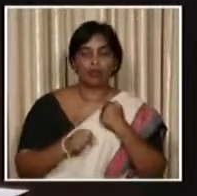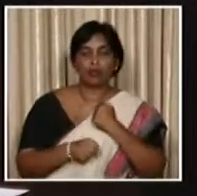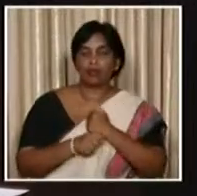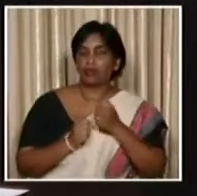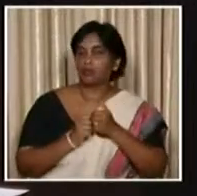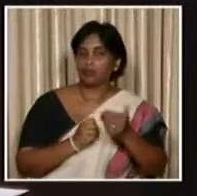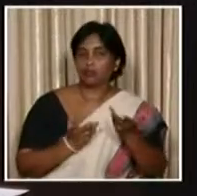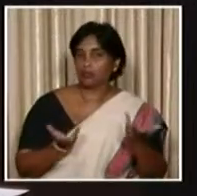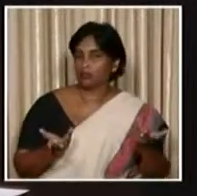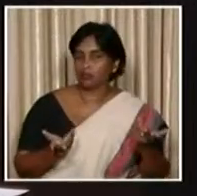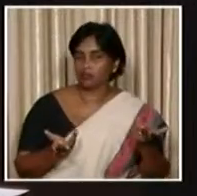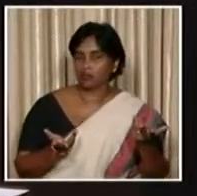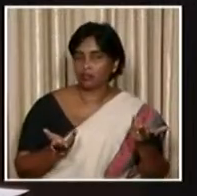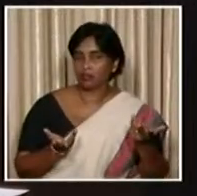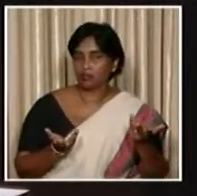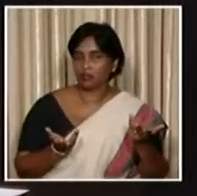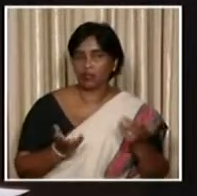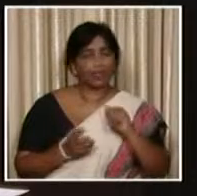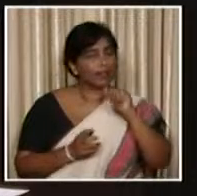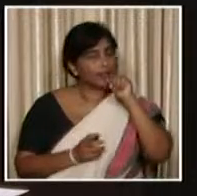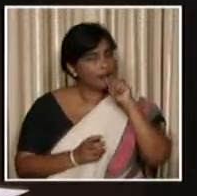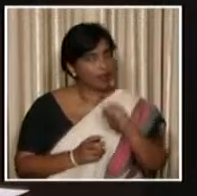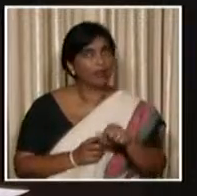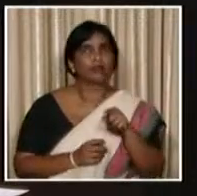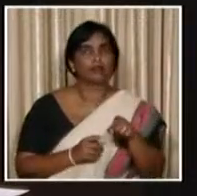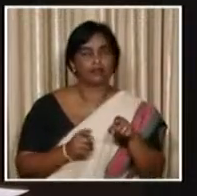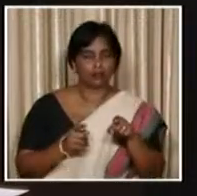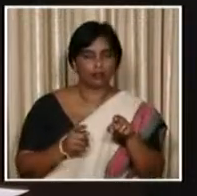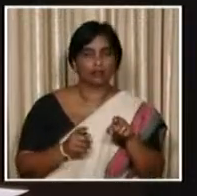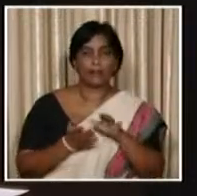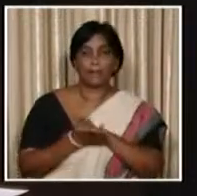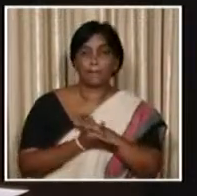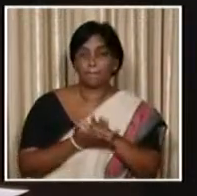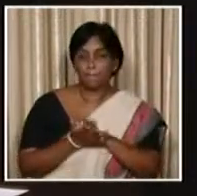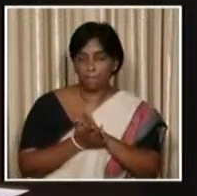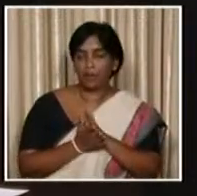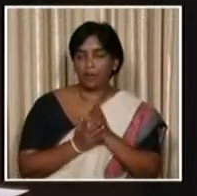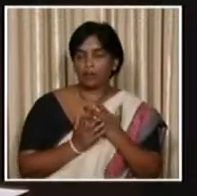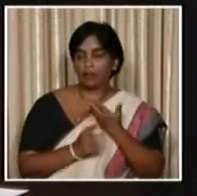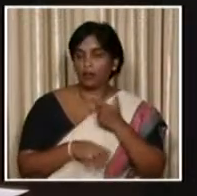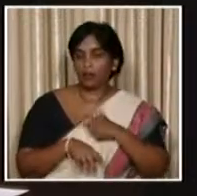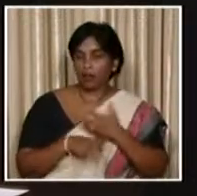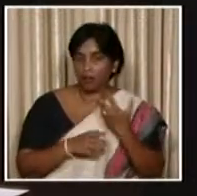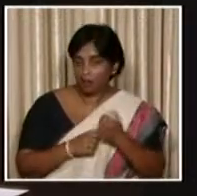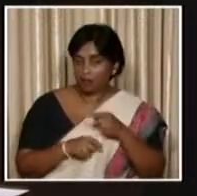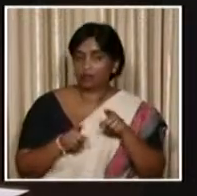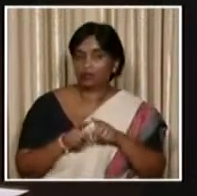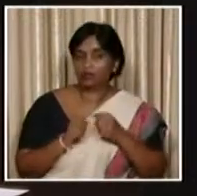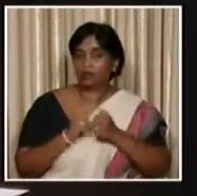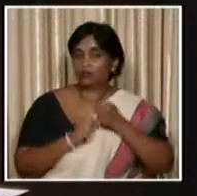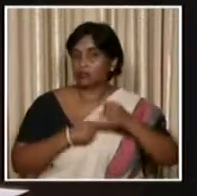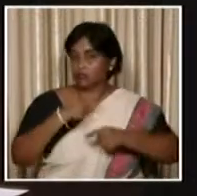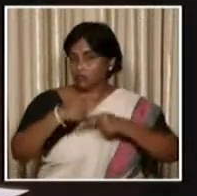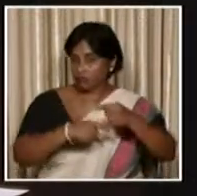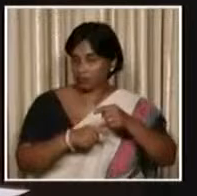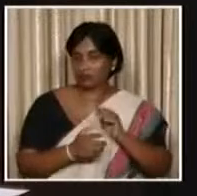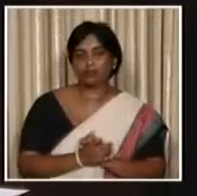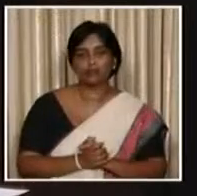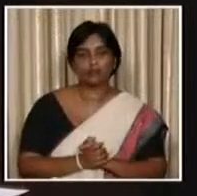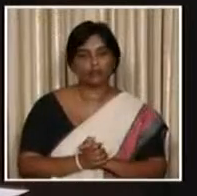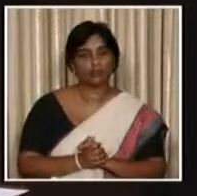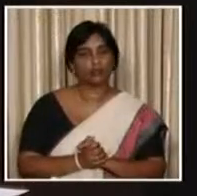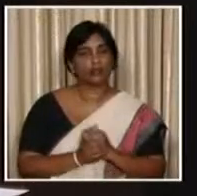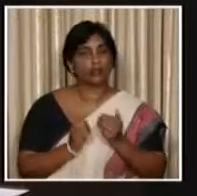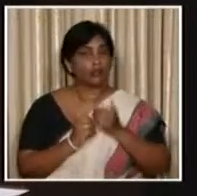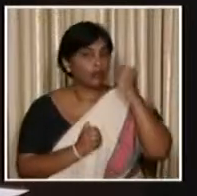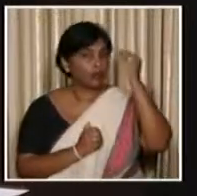කරන්නේ ඇත්ත වශයෙන්ම පැහැදිලි වරමක් ඒ වගේම යන ගමන් මාර්ගයේ